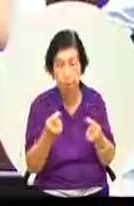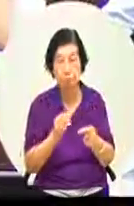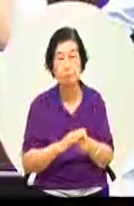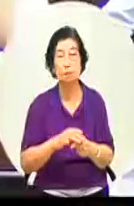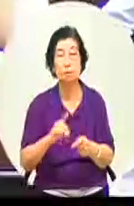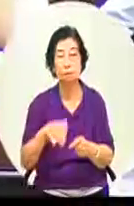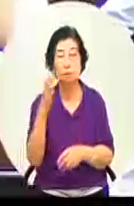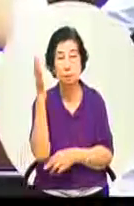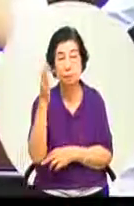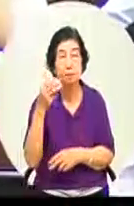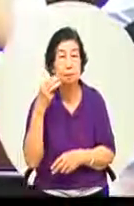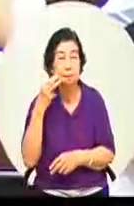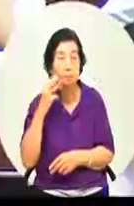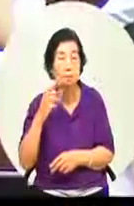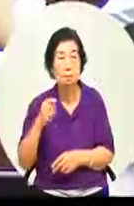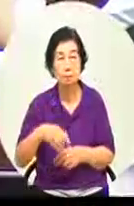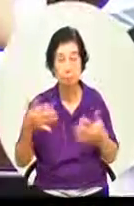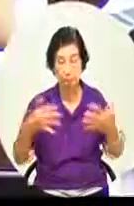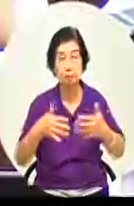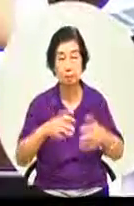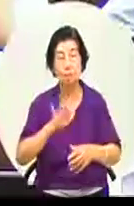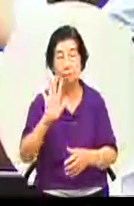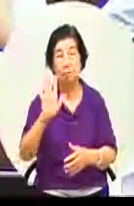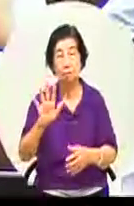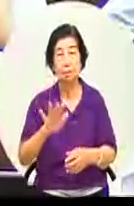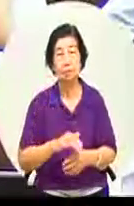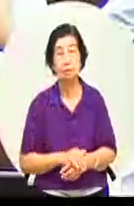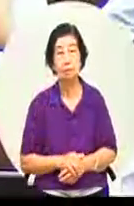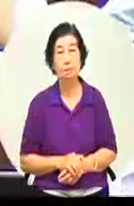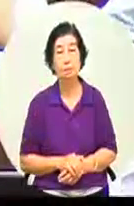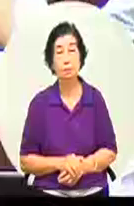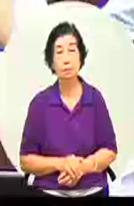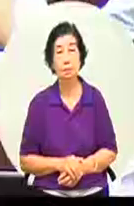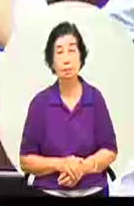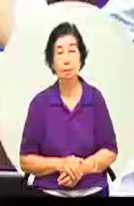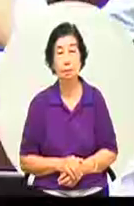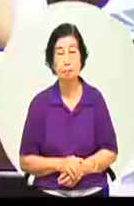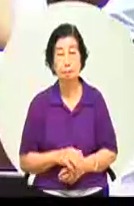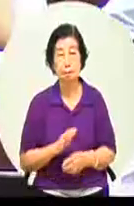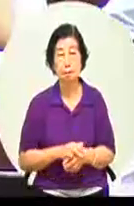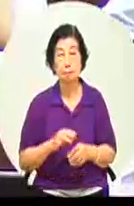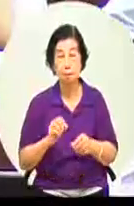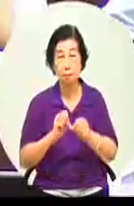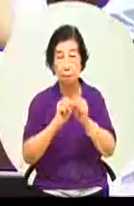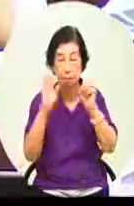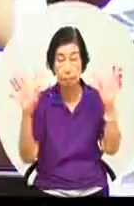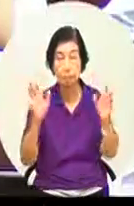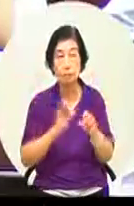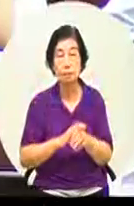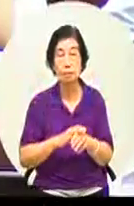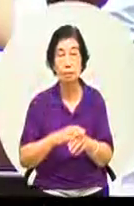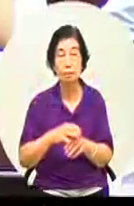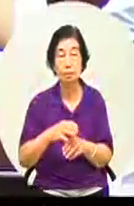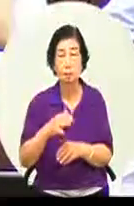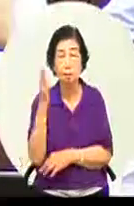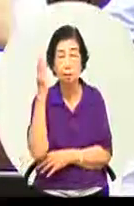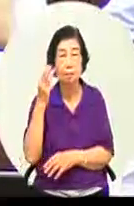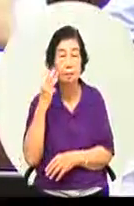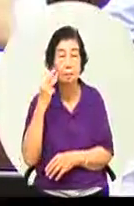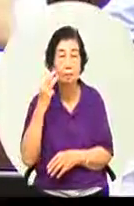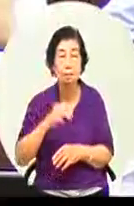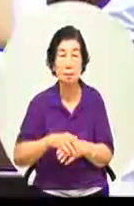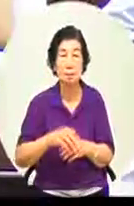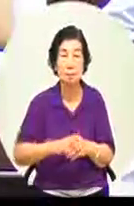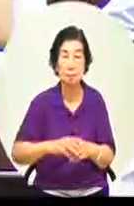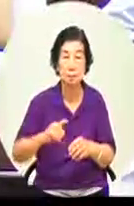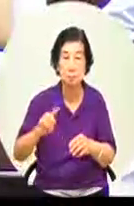可能是这样。那所以我想我们也希望说也呼吁说其实不要因为政治的因素而影响到观光，